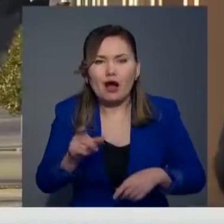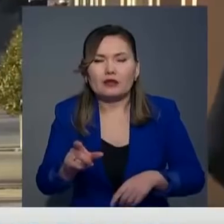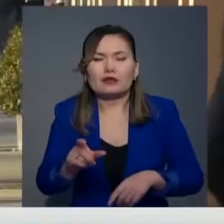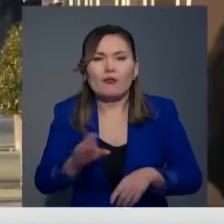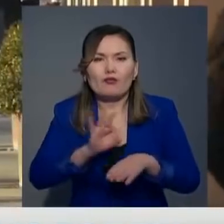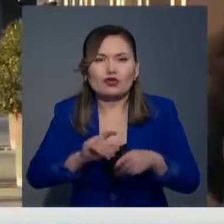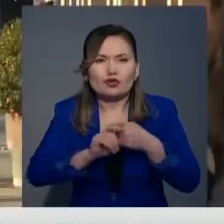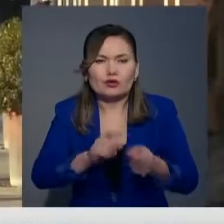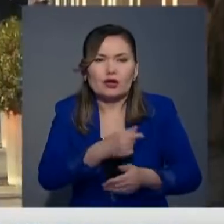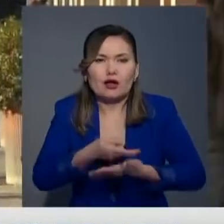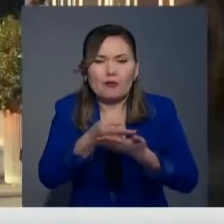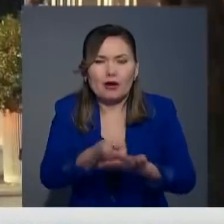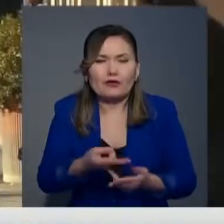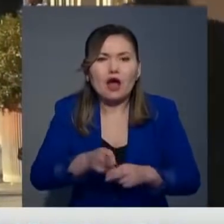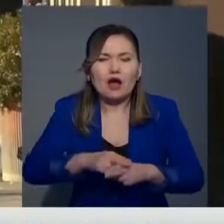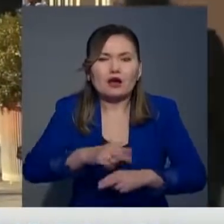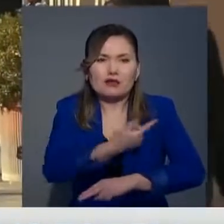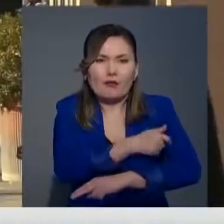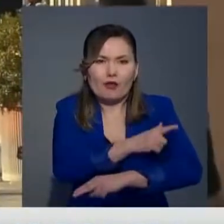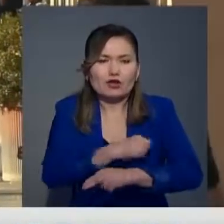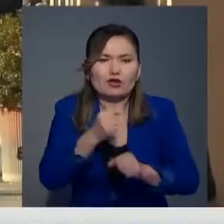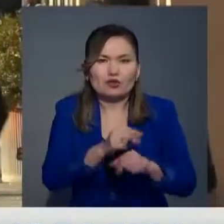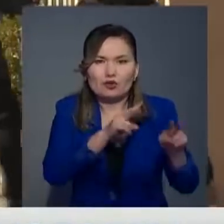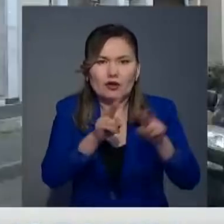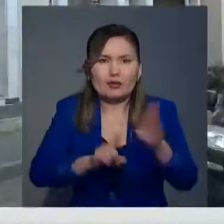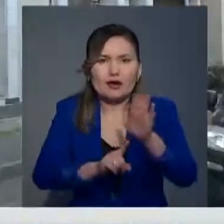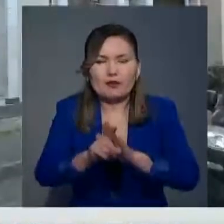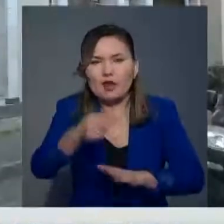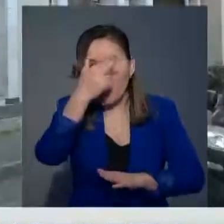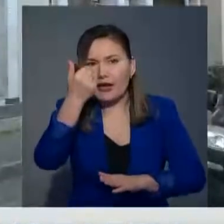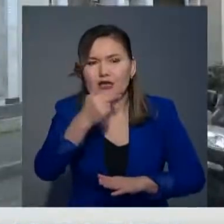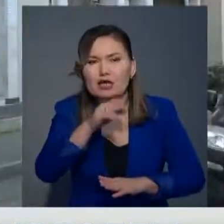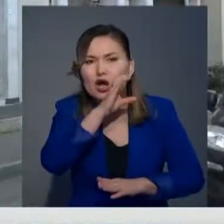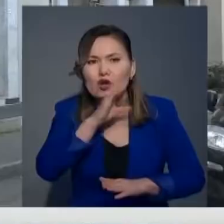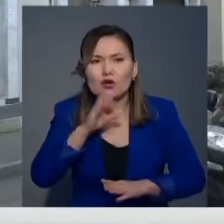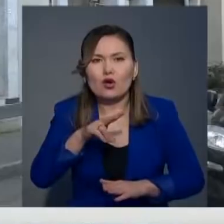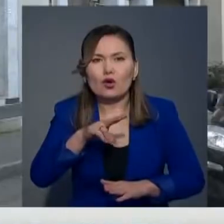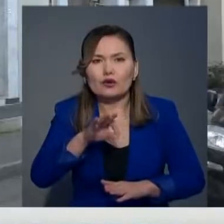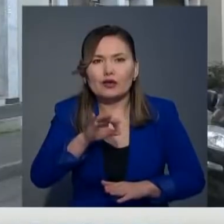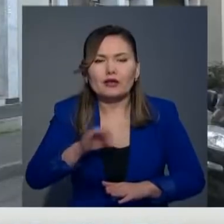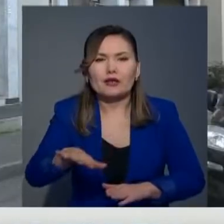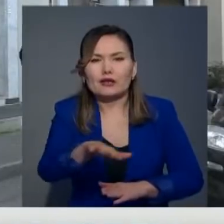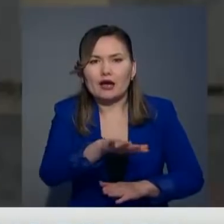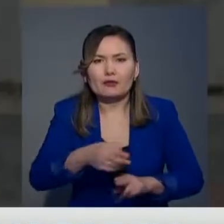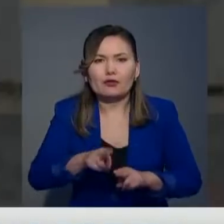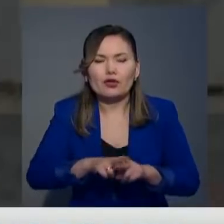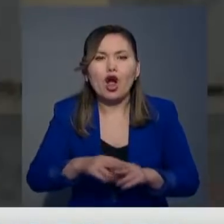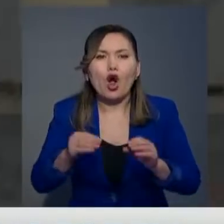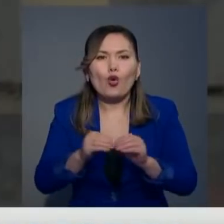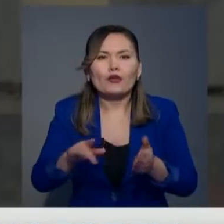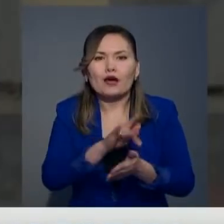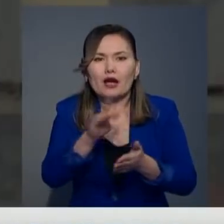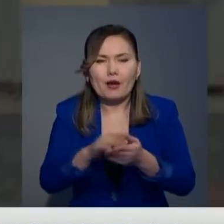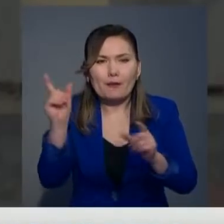жұқтырған. Билік барынша қауіпсіздік шараларын нығайта түсті. Атап айтқанда Италияның солтүстігіндегі Лодзи провинциясындағы 10